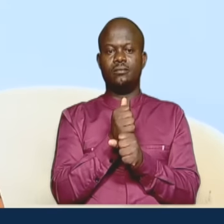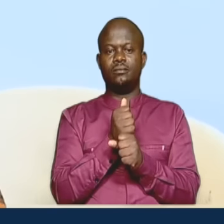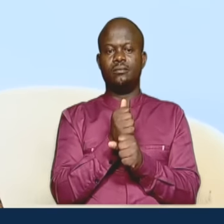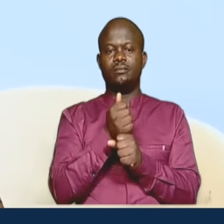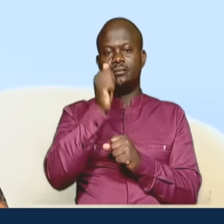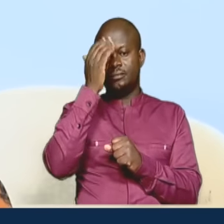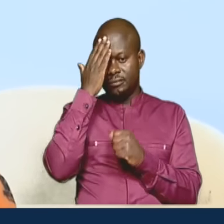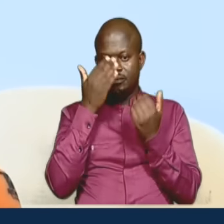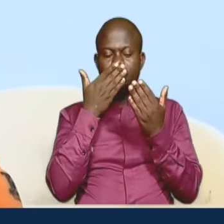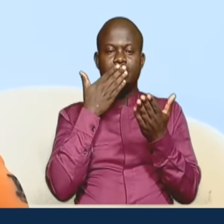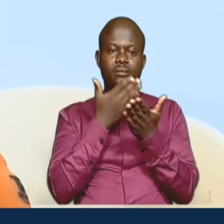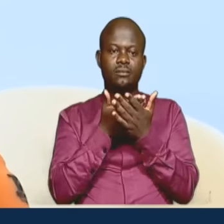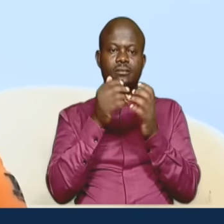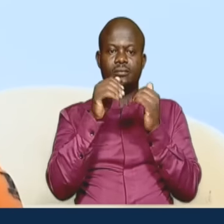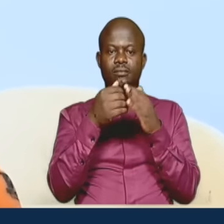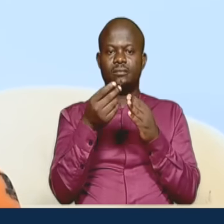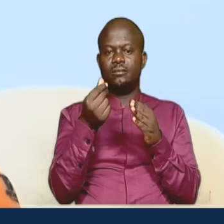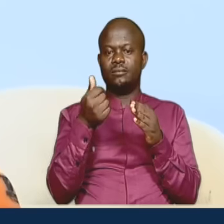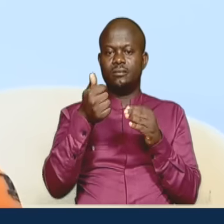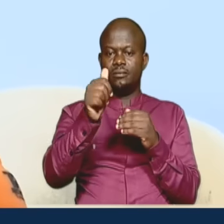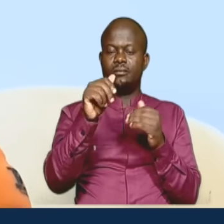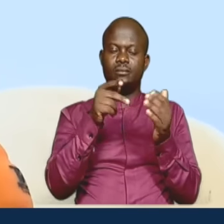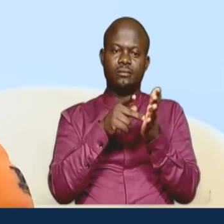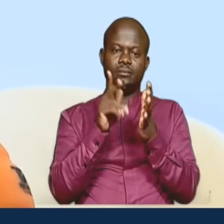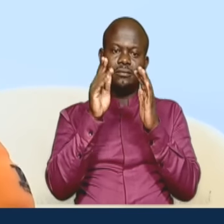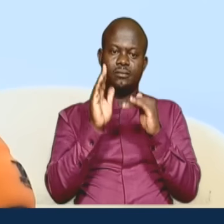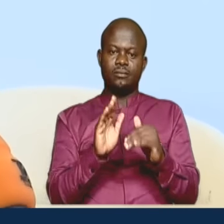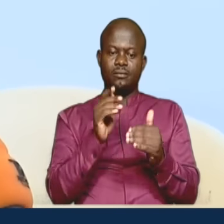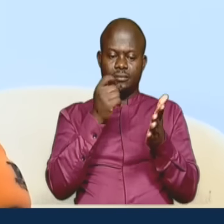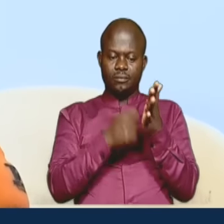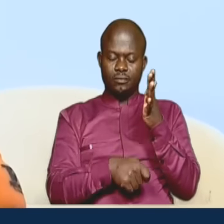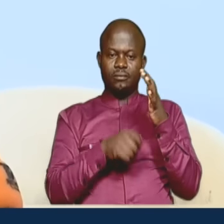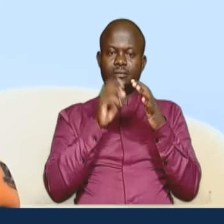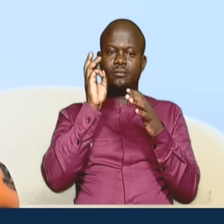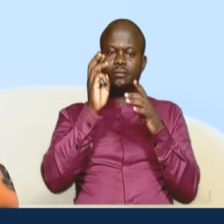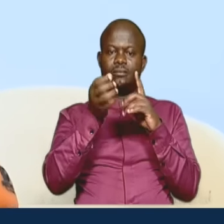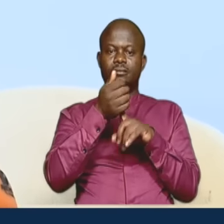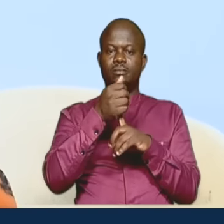yuko amafaranga yawe wishyuye y'umusoro